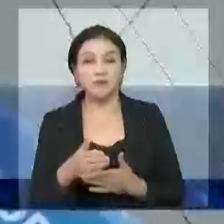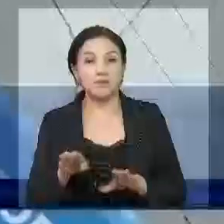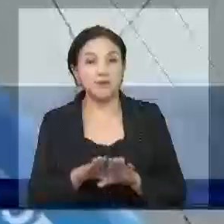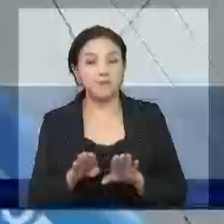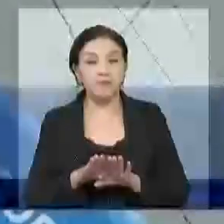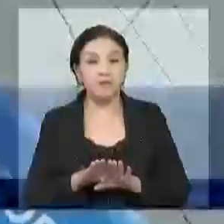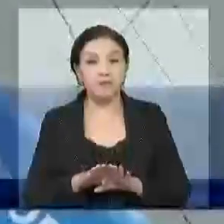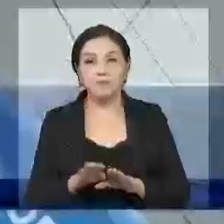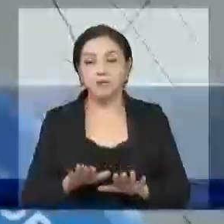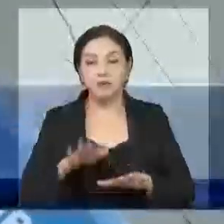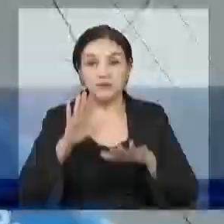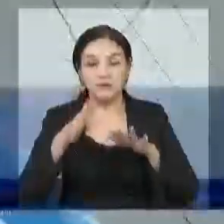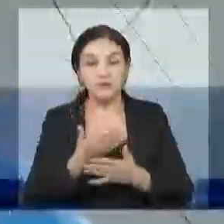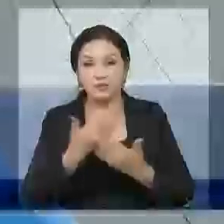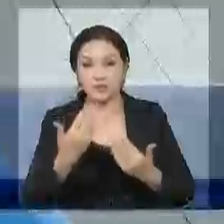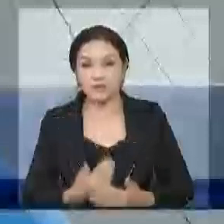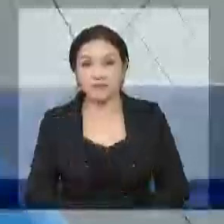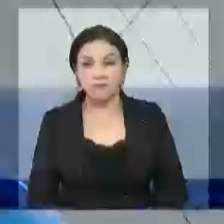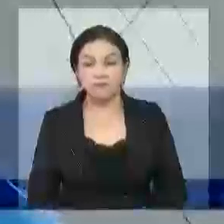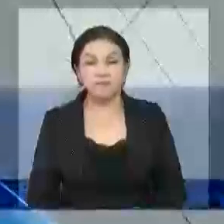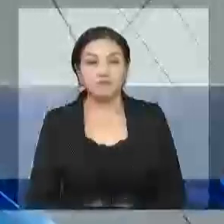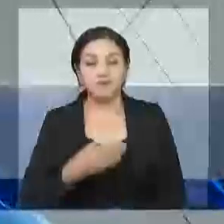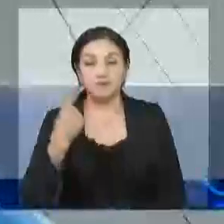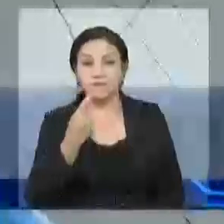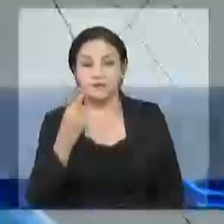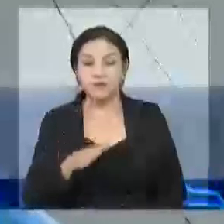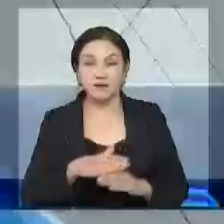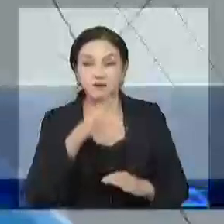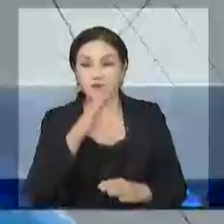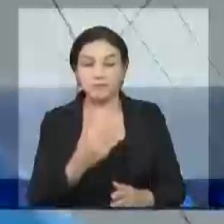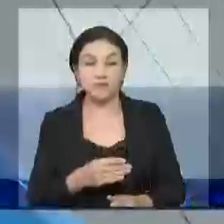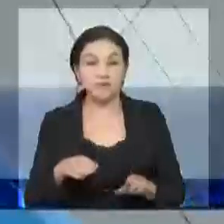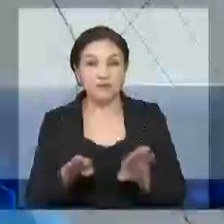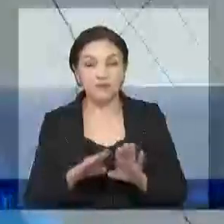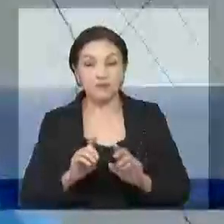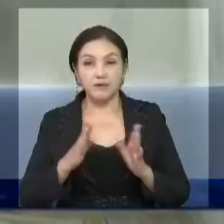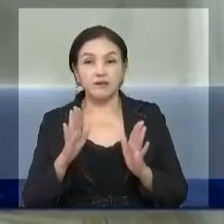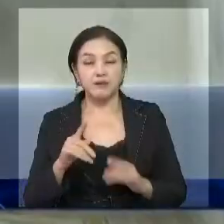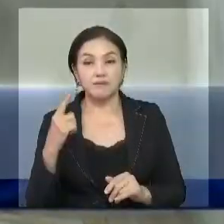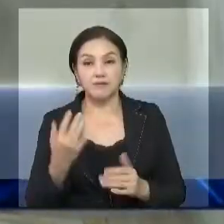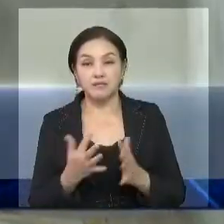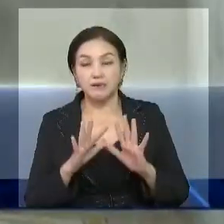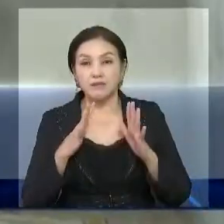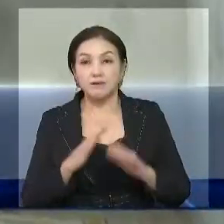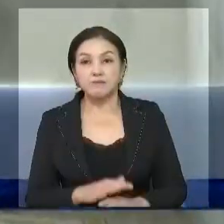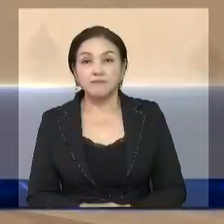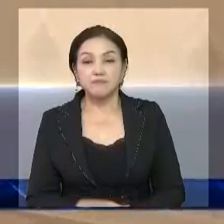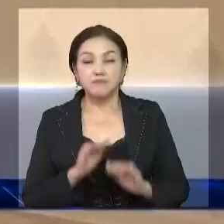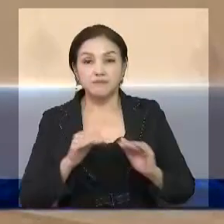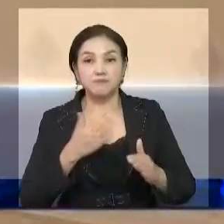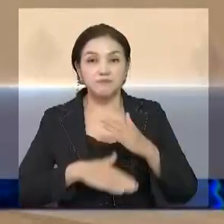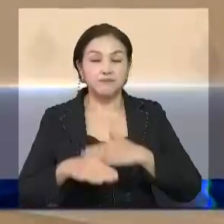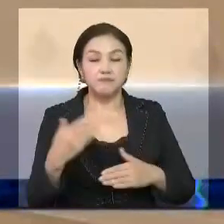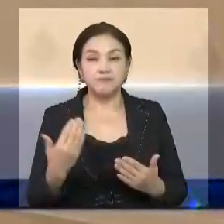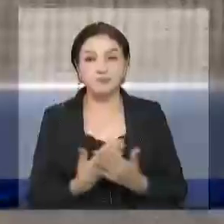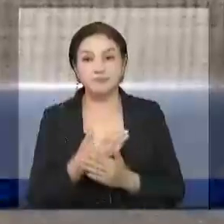подобного масштаба половодья до этого не наблюдалось. Я впервые за долгое время столкнулась с этим явлением. Дети, в свою очередь, рады новому дому